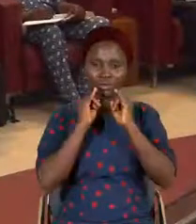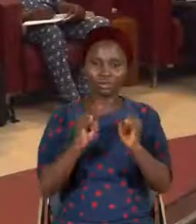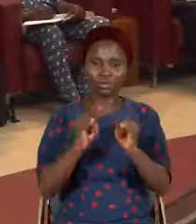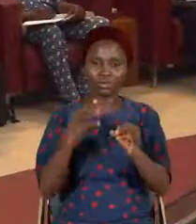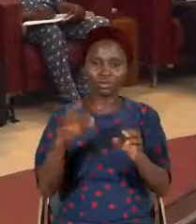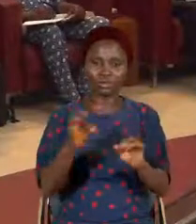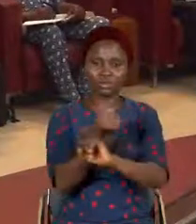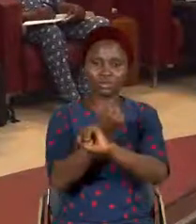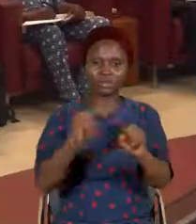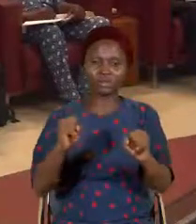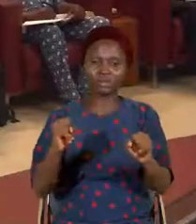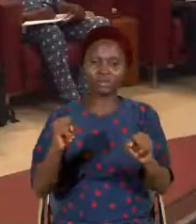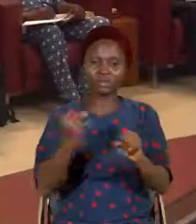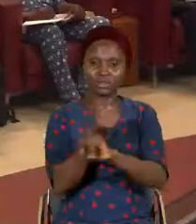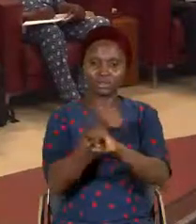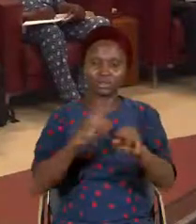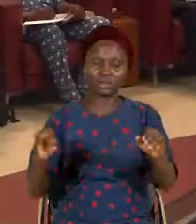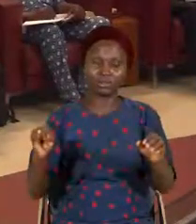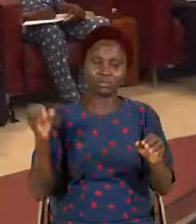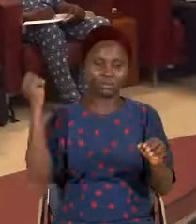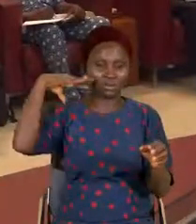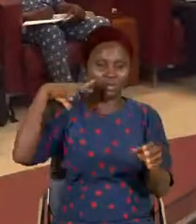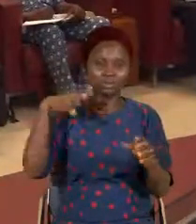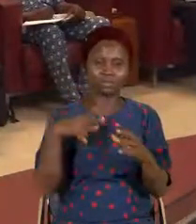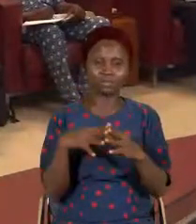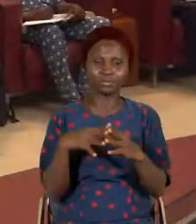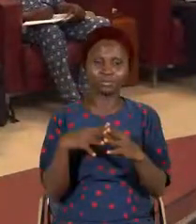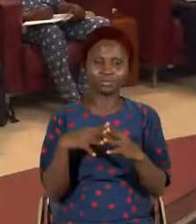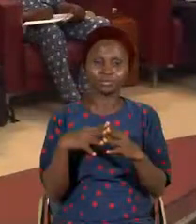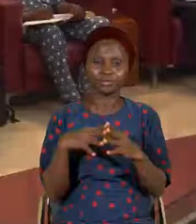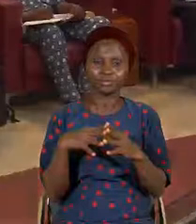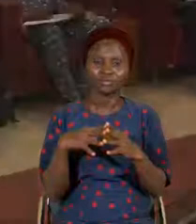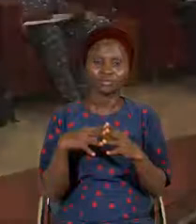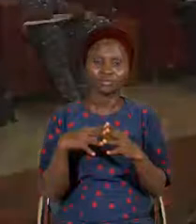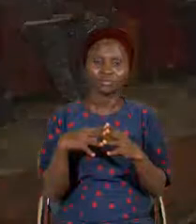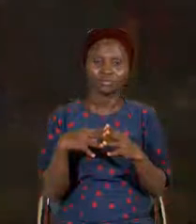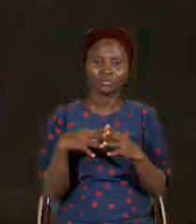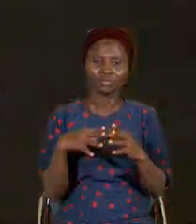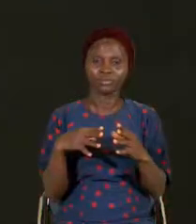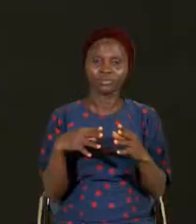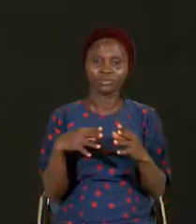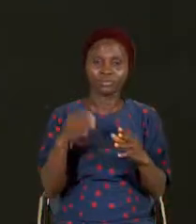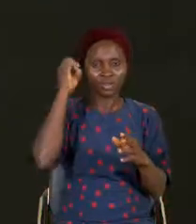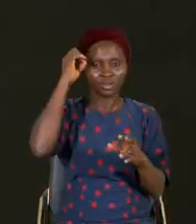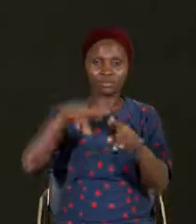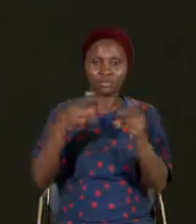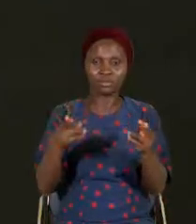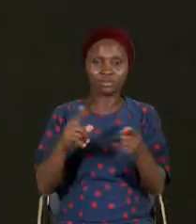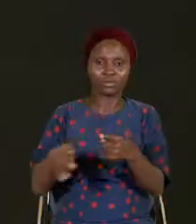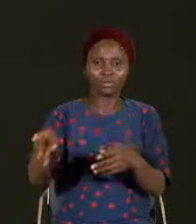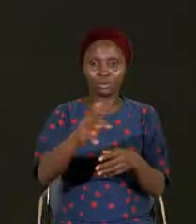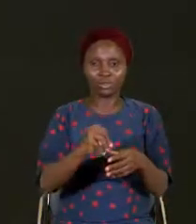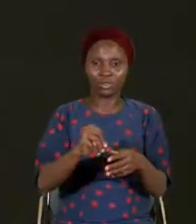sur la grâce salvatrice. Il a parlé à ces gens de la manière dont ils ont été sauvés. Il